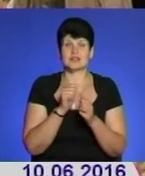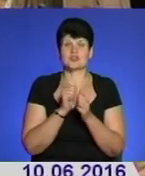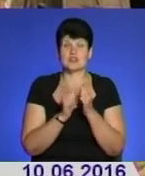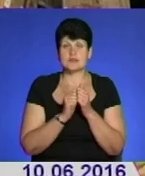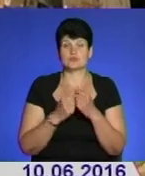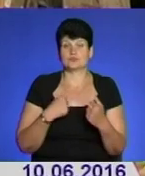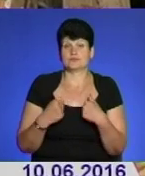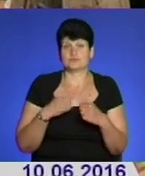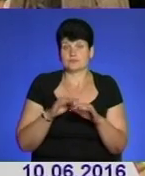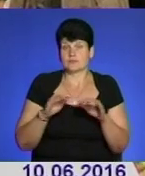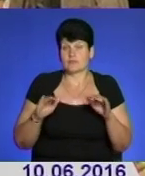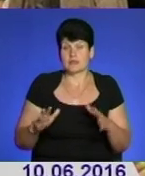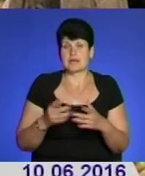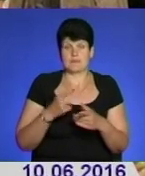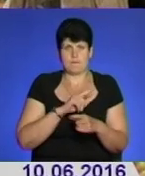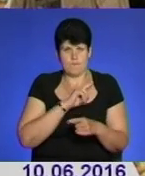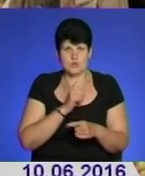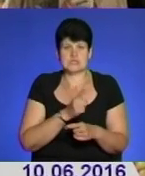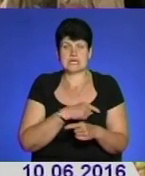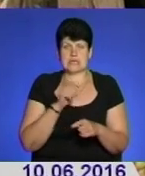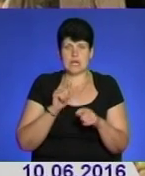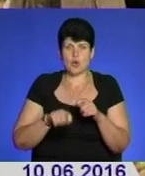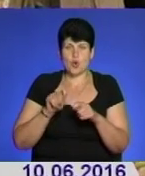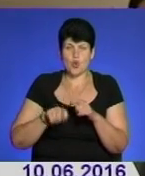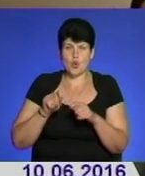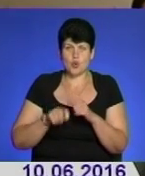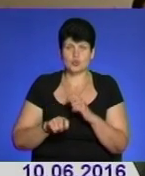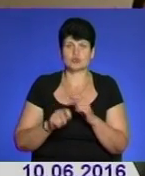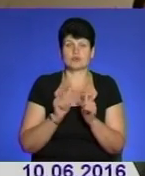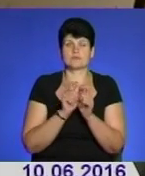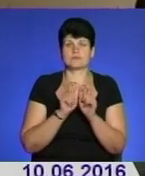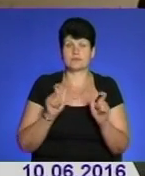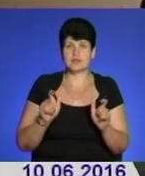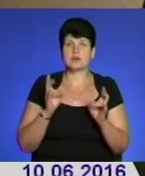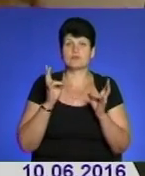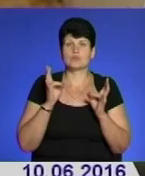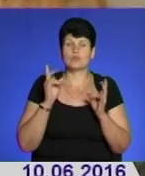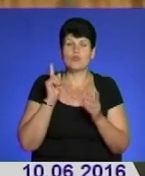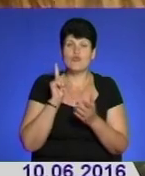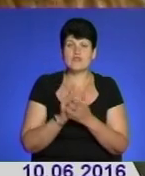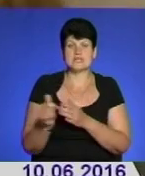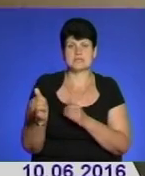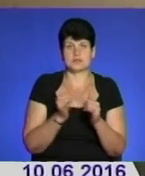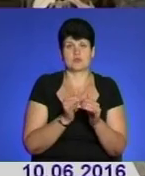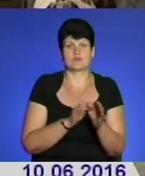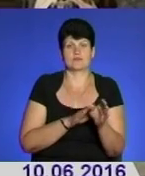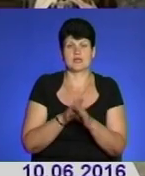страждають малолітні, а також посилити контроль інституцій, які повинні забезпечити дотримання прав і свобод